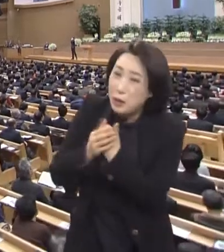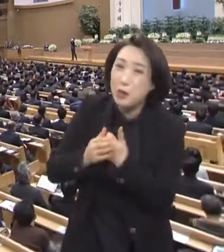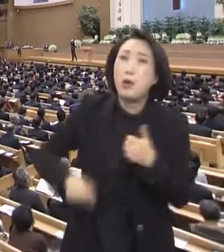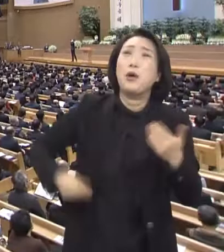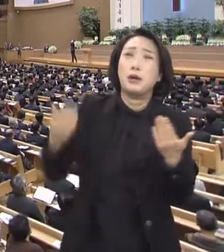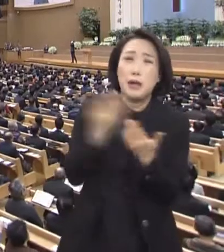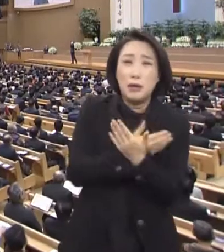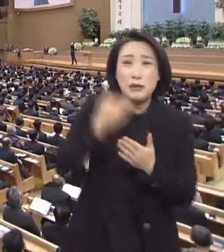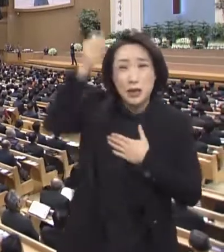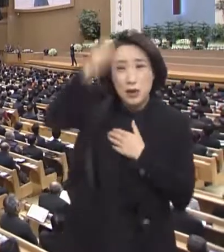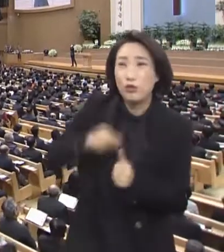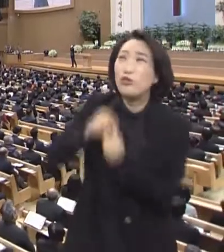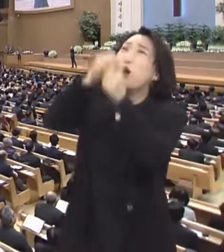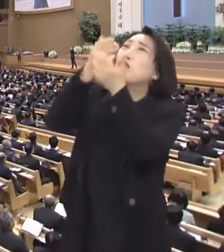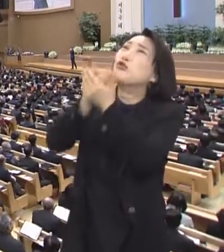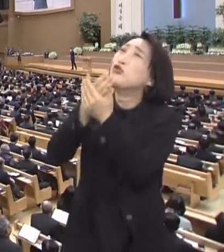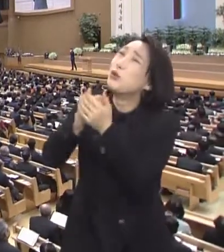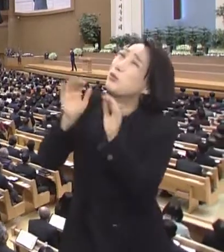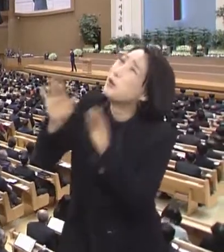회개하고 살려고 왔어요.